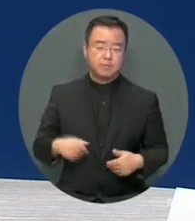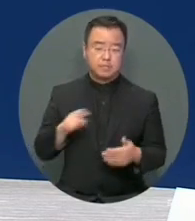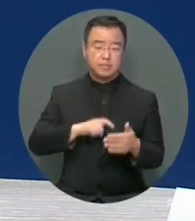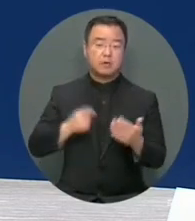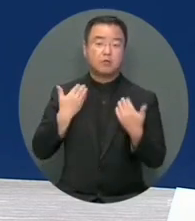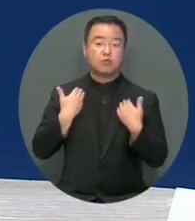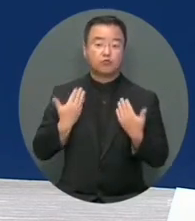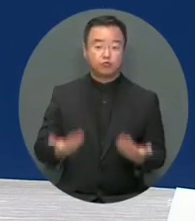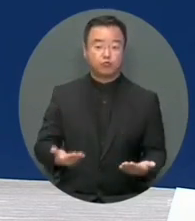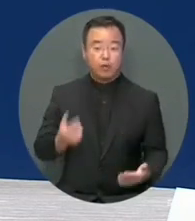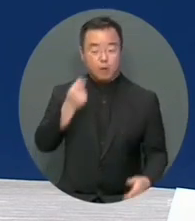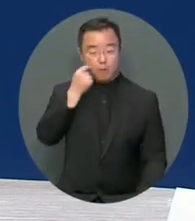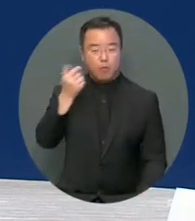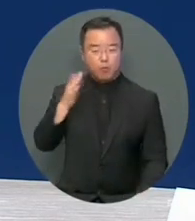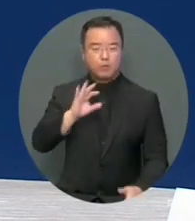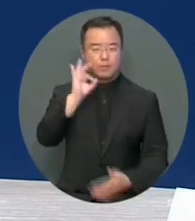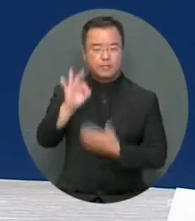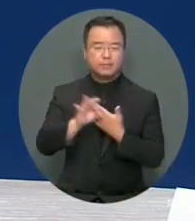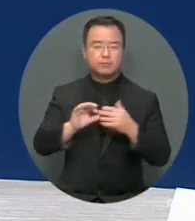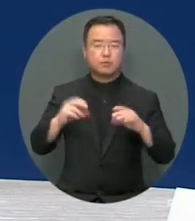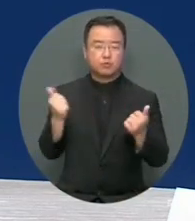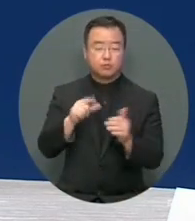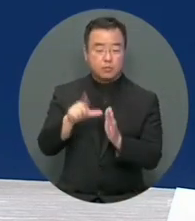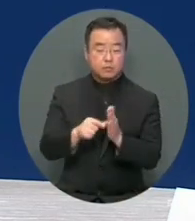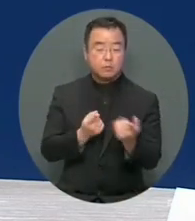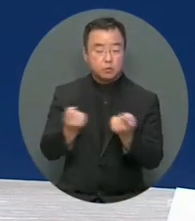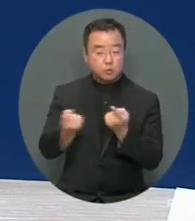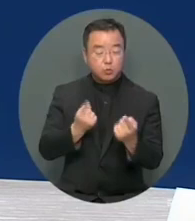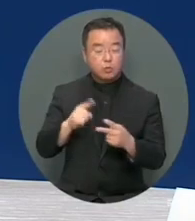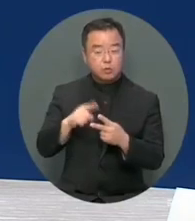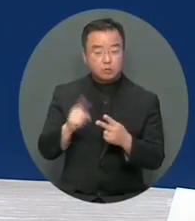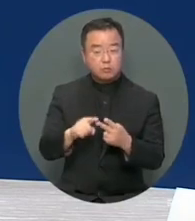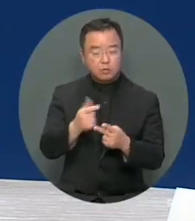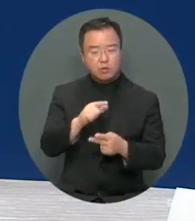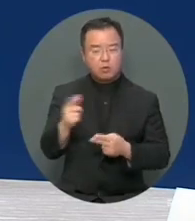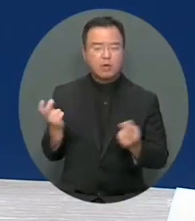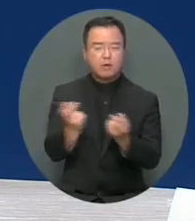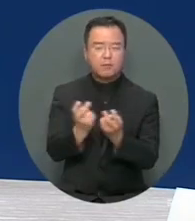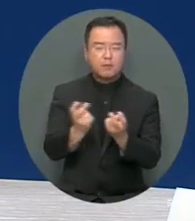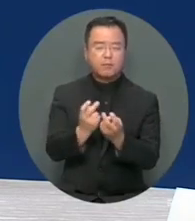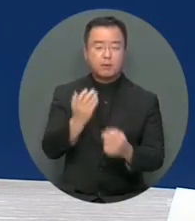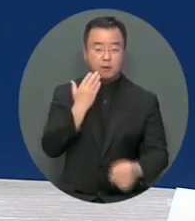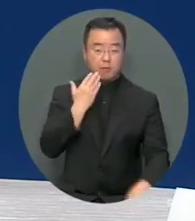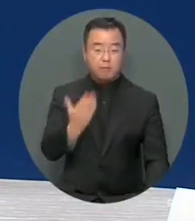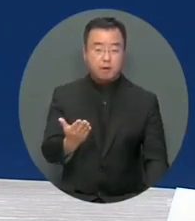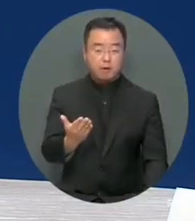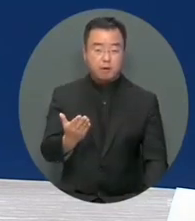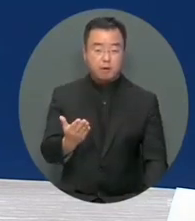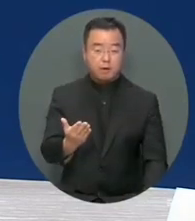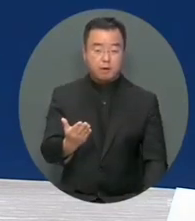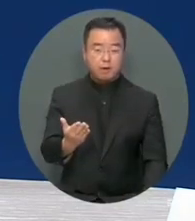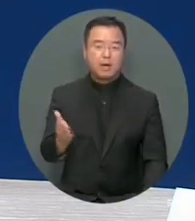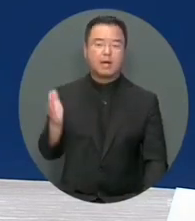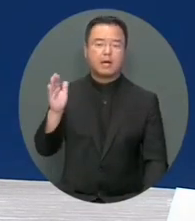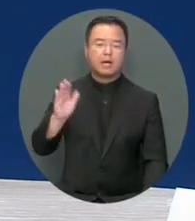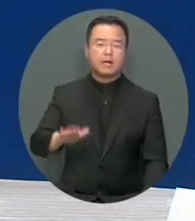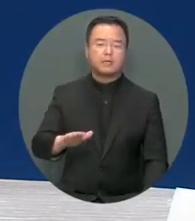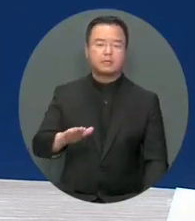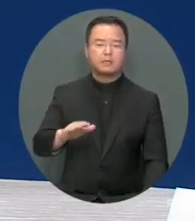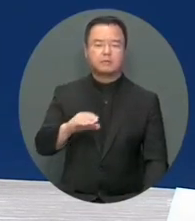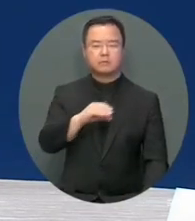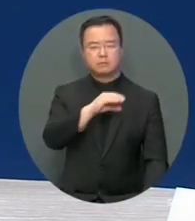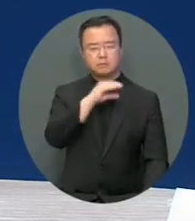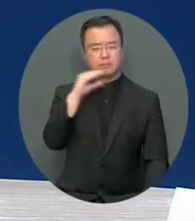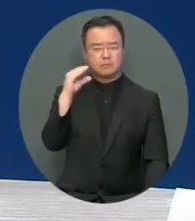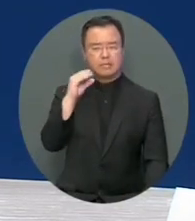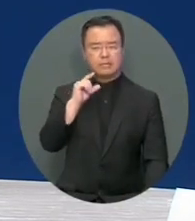없지만 임시국회의 시간을 조절해서 한다든가 이런 방법이 있겠지만 그러나 아주 그것이 비정상적인